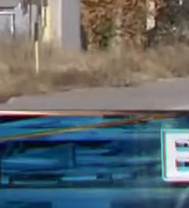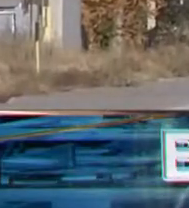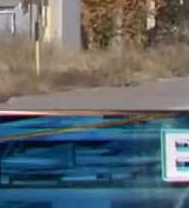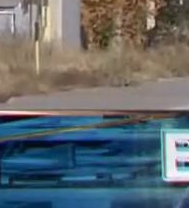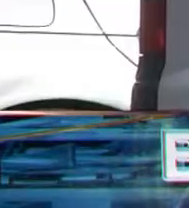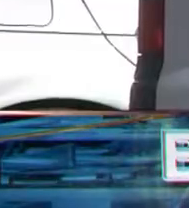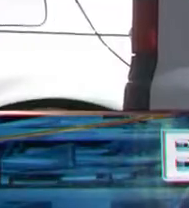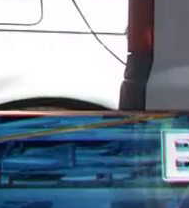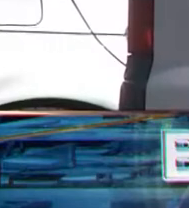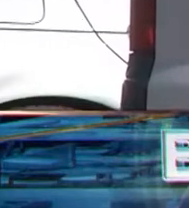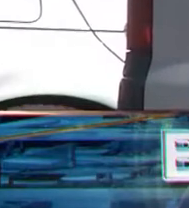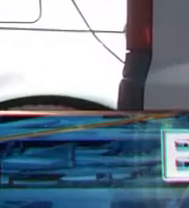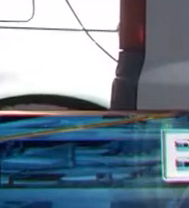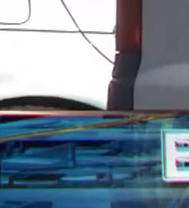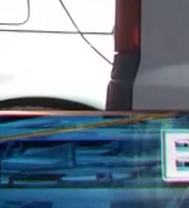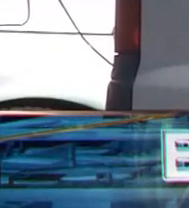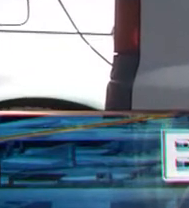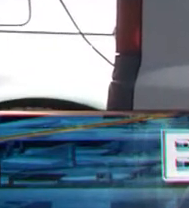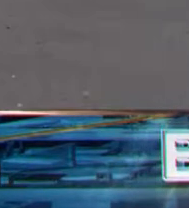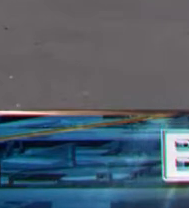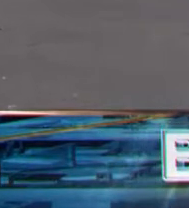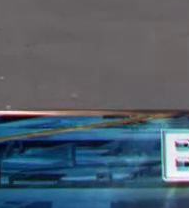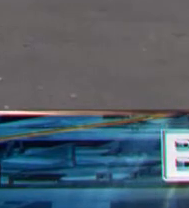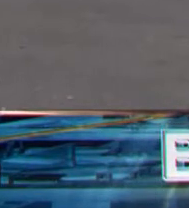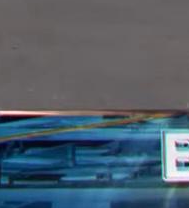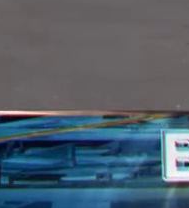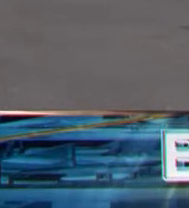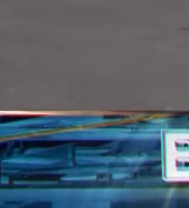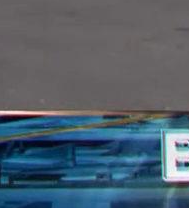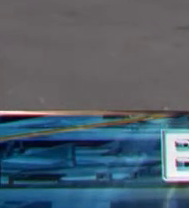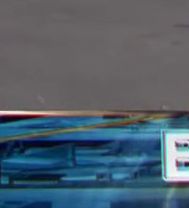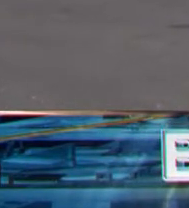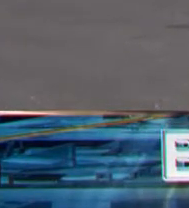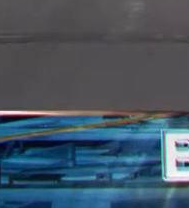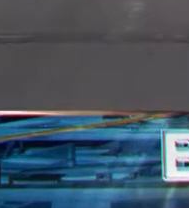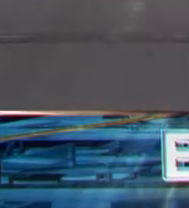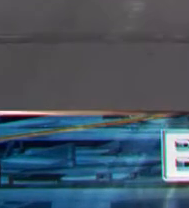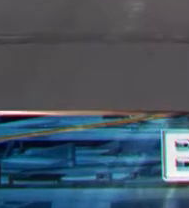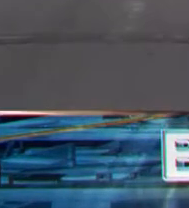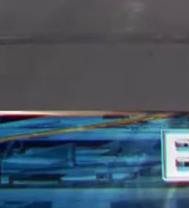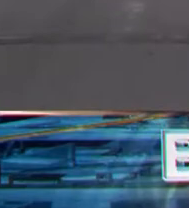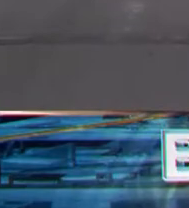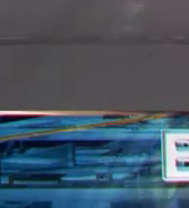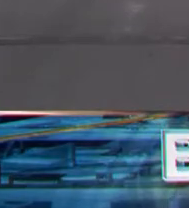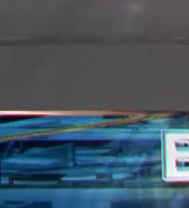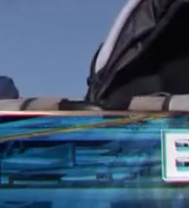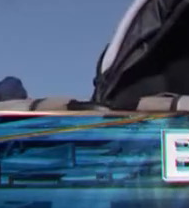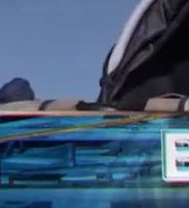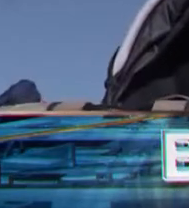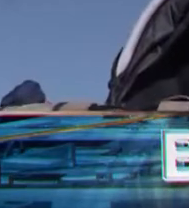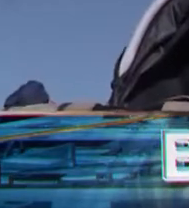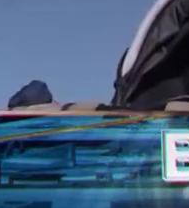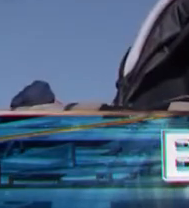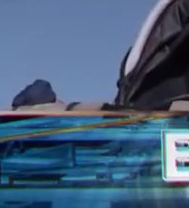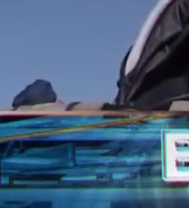Елбасы қорынан бөлінген қаржы біздің де өңірге жетті. Талдықорғанда 4728 адам бір реттік 50 мың